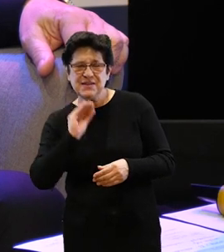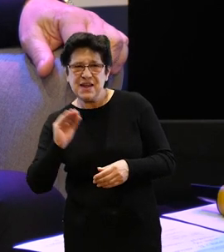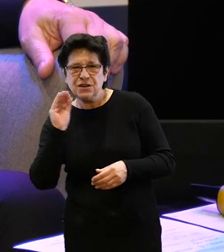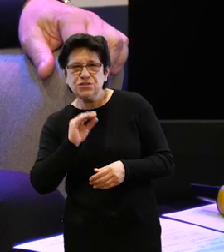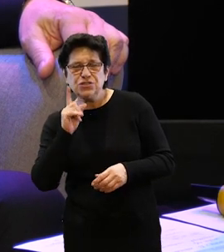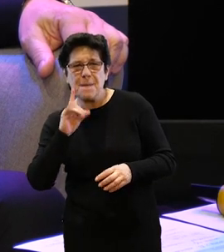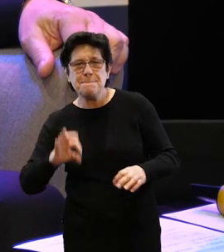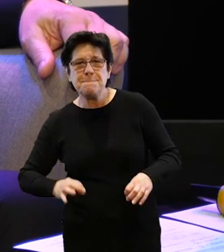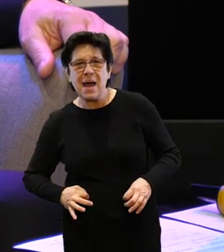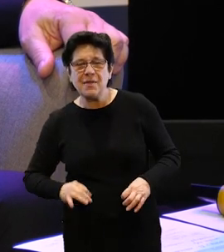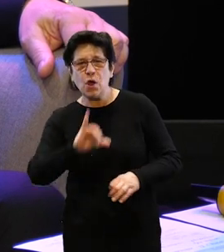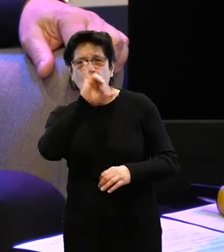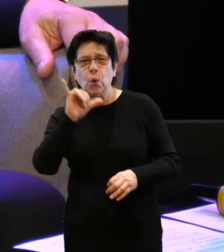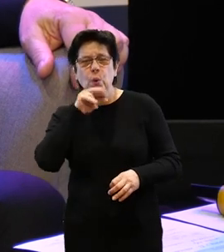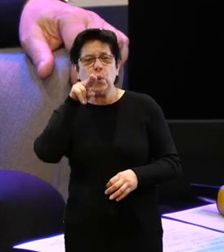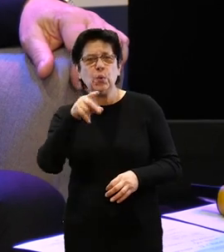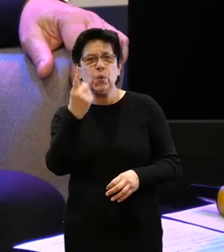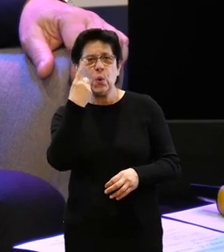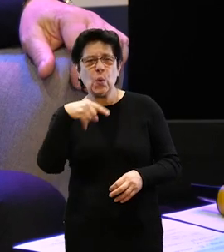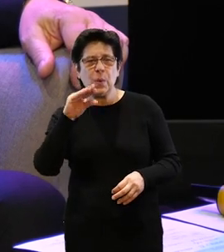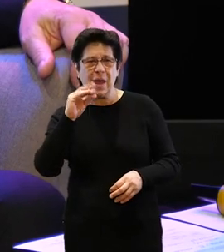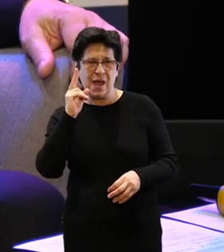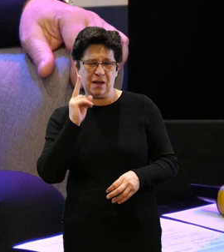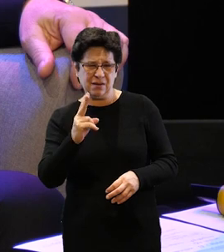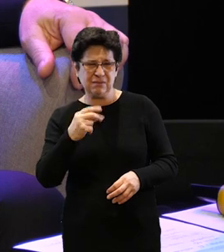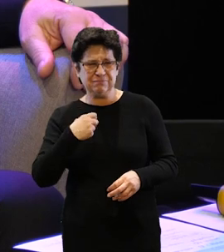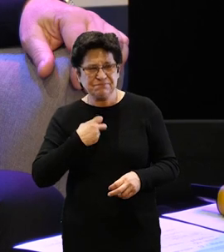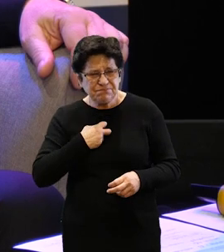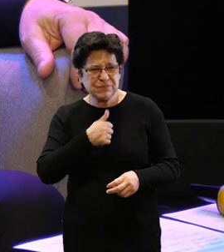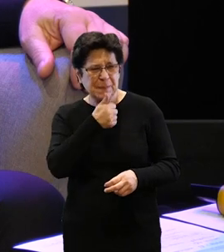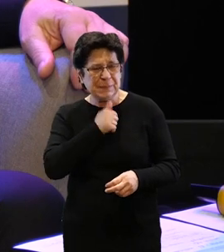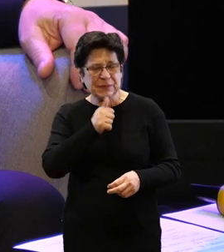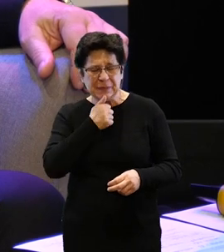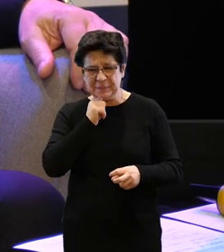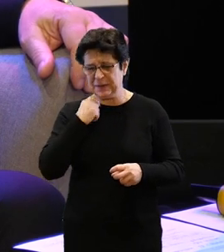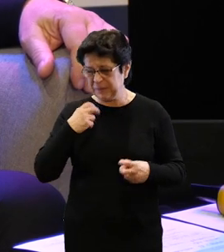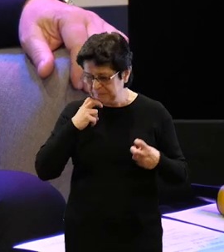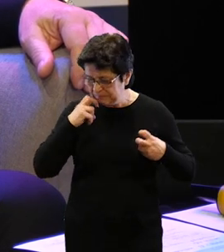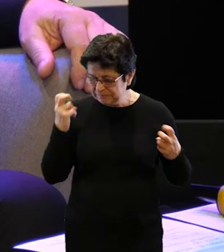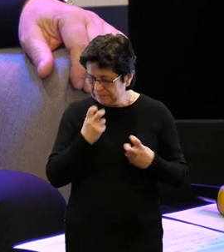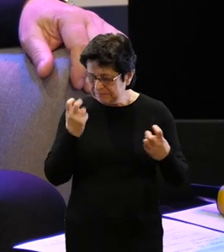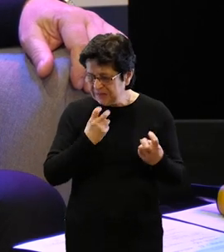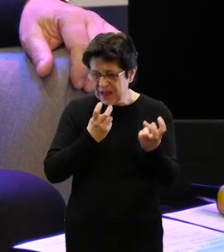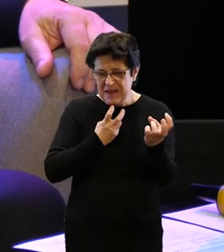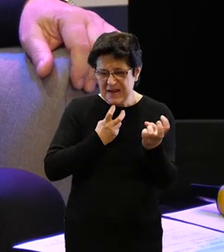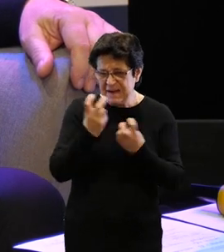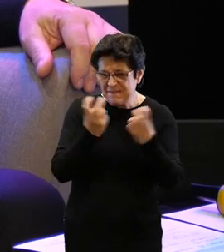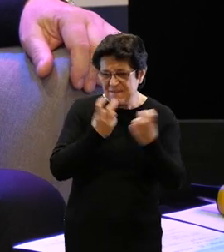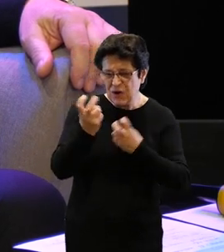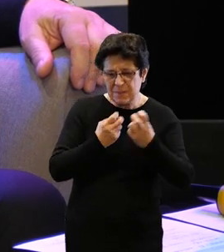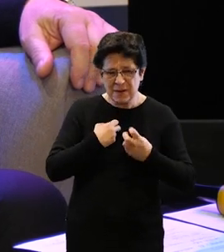pan Jan judek próbowałem troszeczkę wyszukać informacji No nie ukrywam że dzisiaj w leśnie tych JK